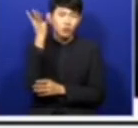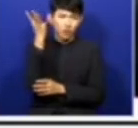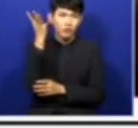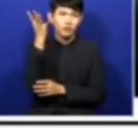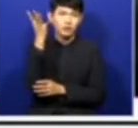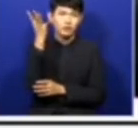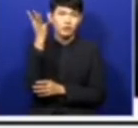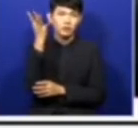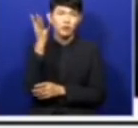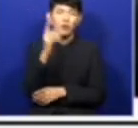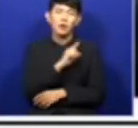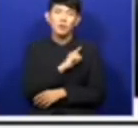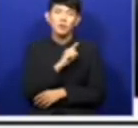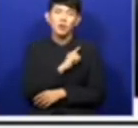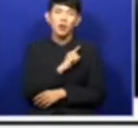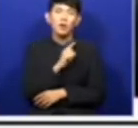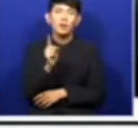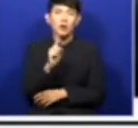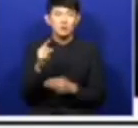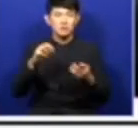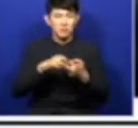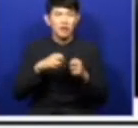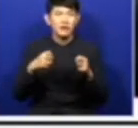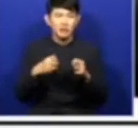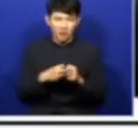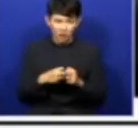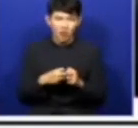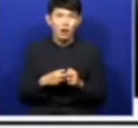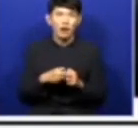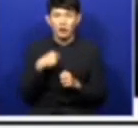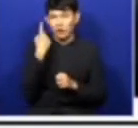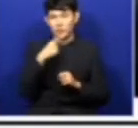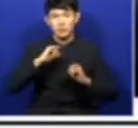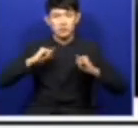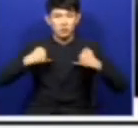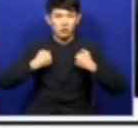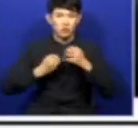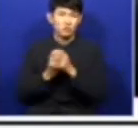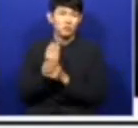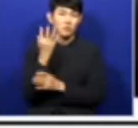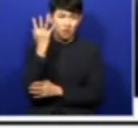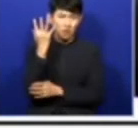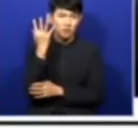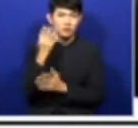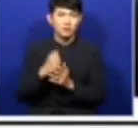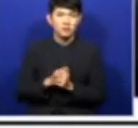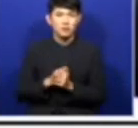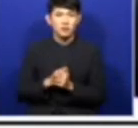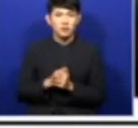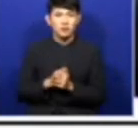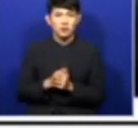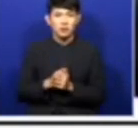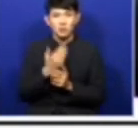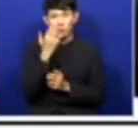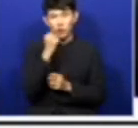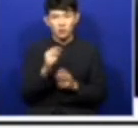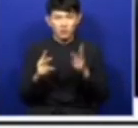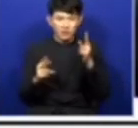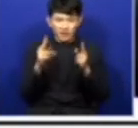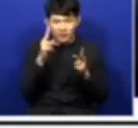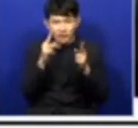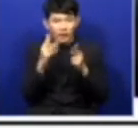างภาระสร้างปัญหาให้กับเจ้าของในเรื่องของการตัดแต่งการดู